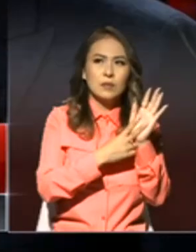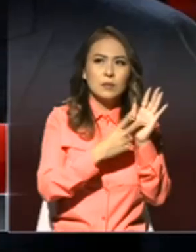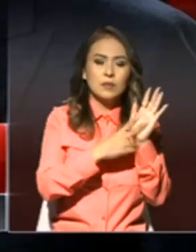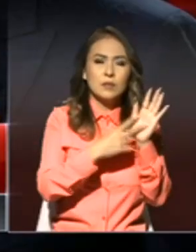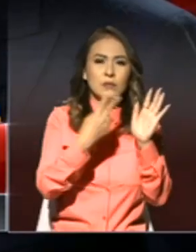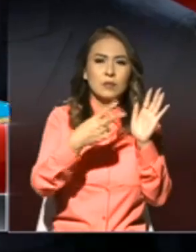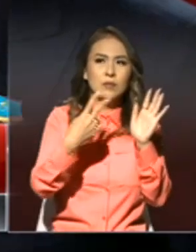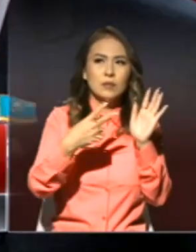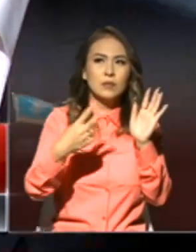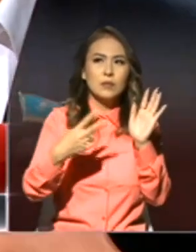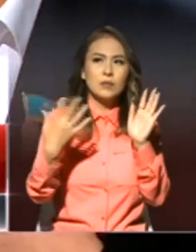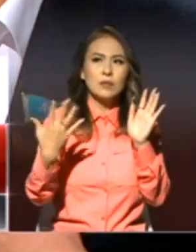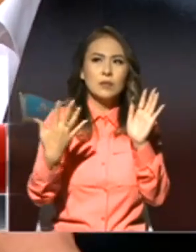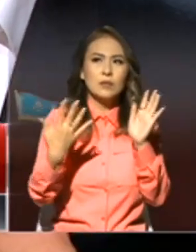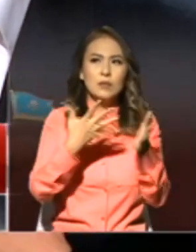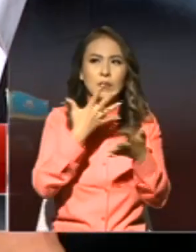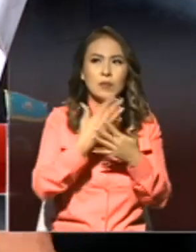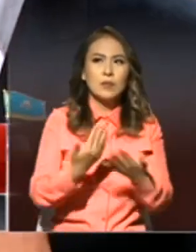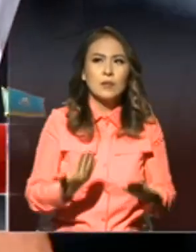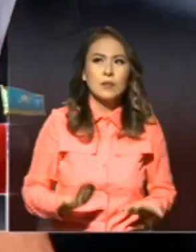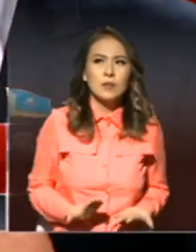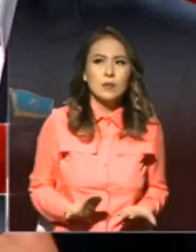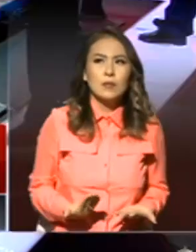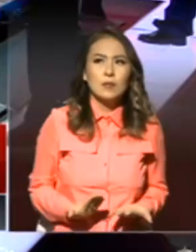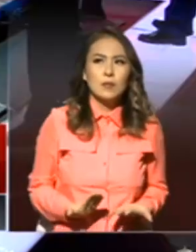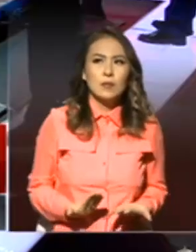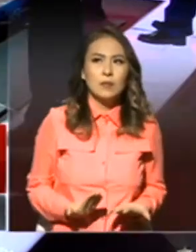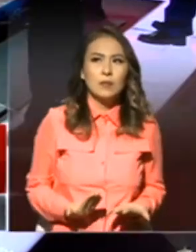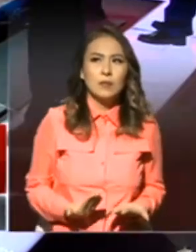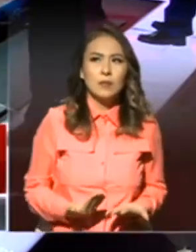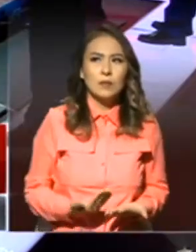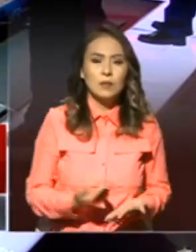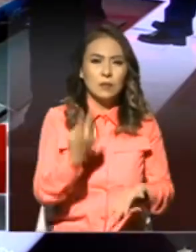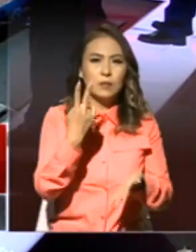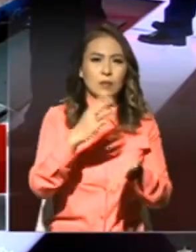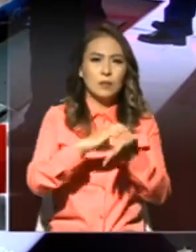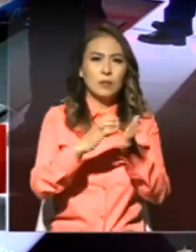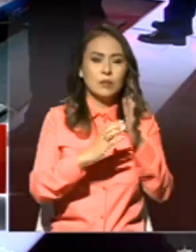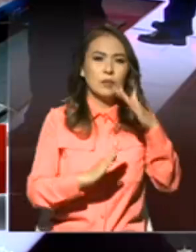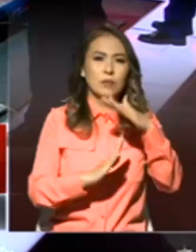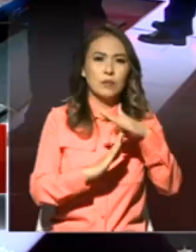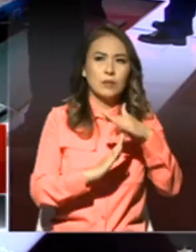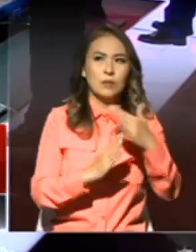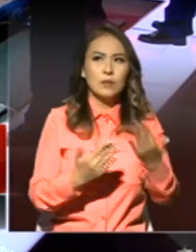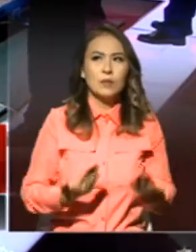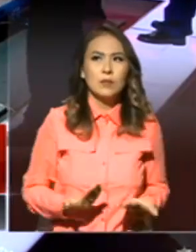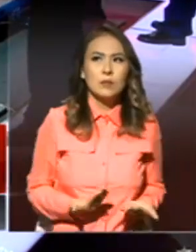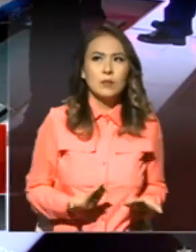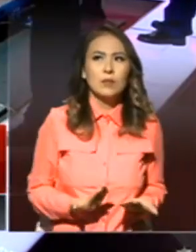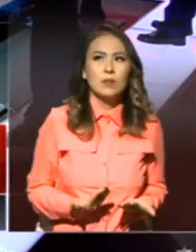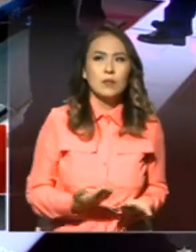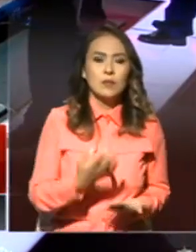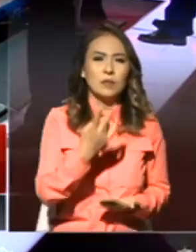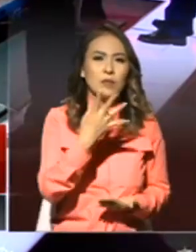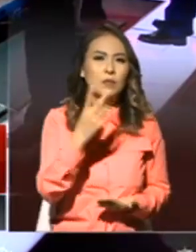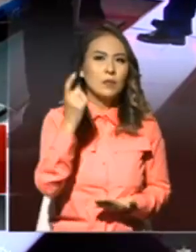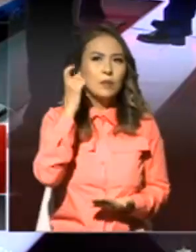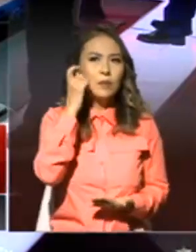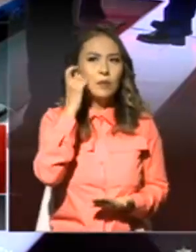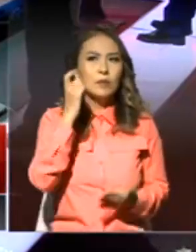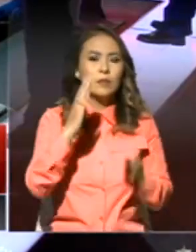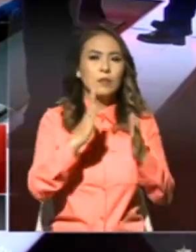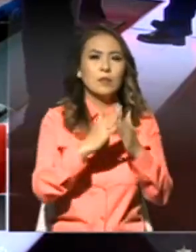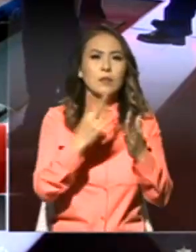7-25 тұр ғой мына. Біздің өміріміз тек 2 бөлмелі пәтермен ғана шектеліп қалды ғой өміріміз. 25 жыл 2 бөлмелі пәтер